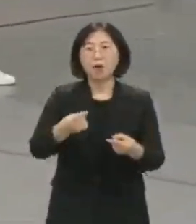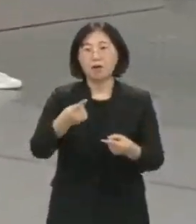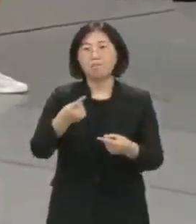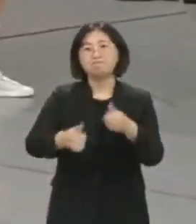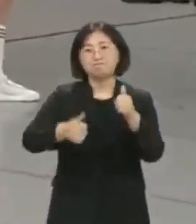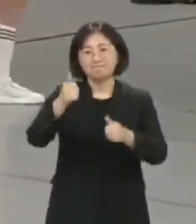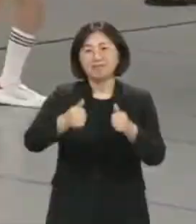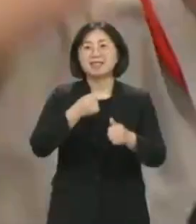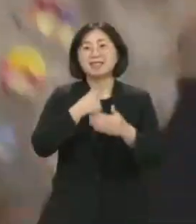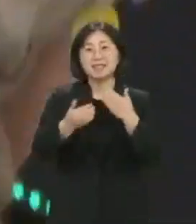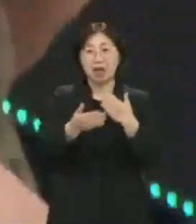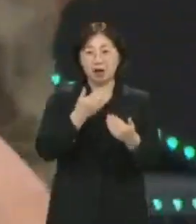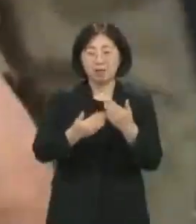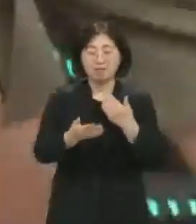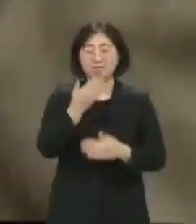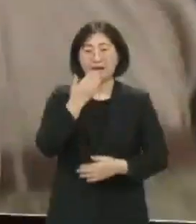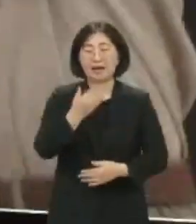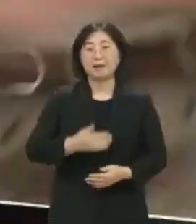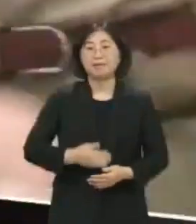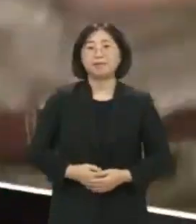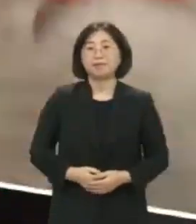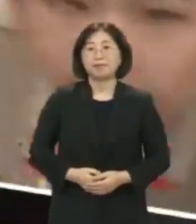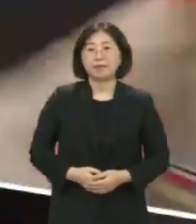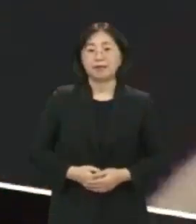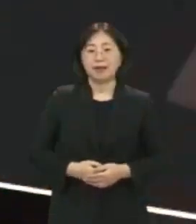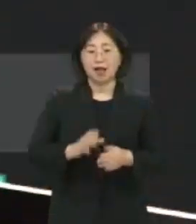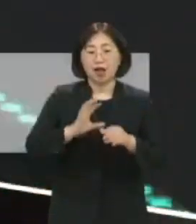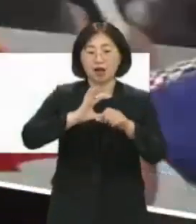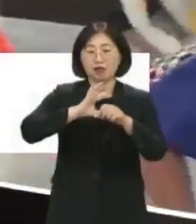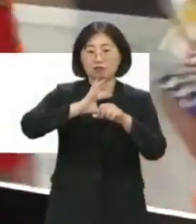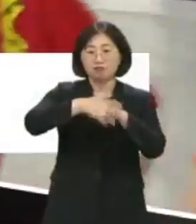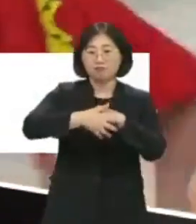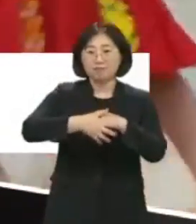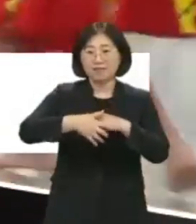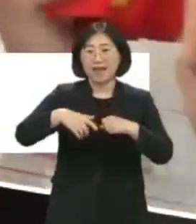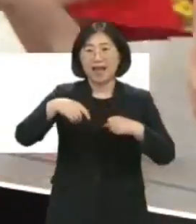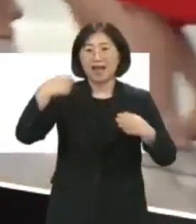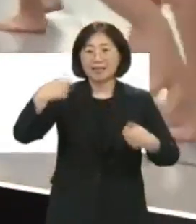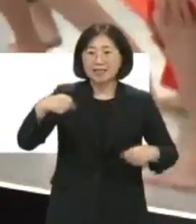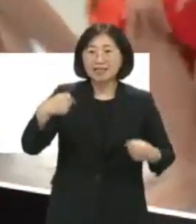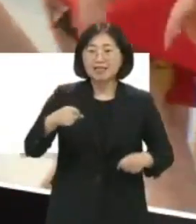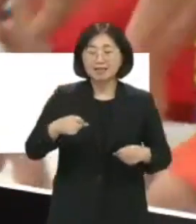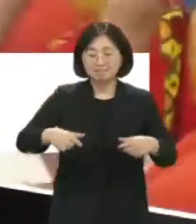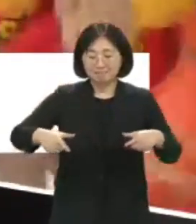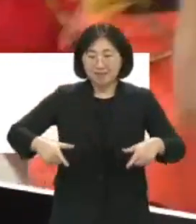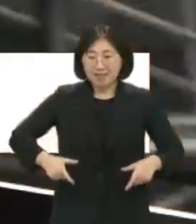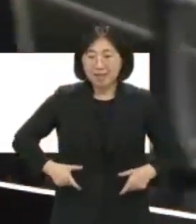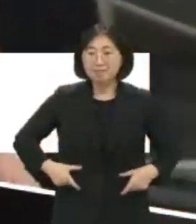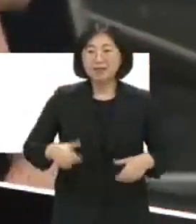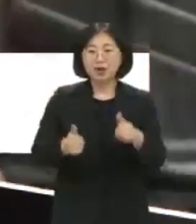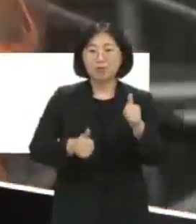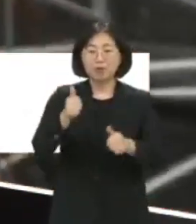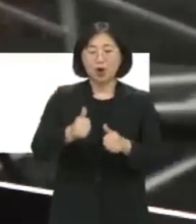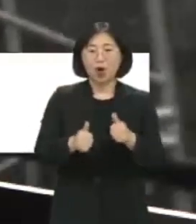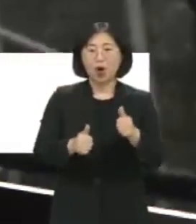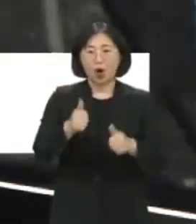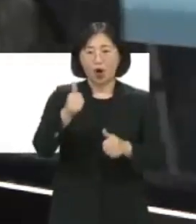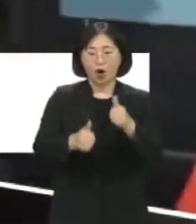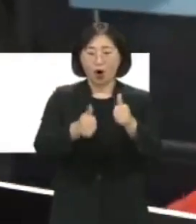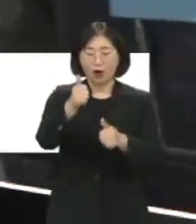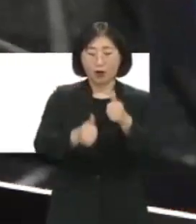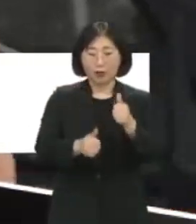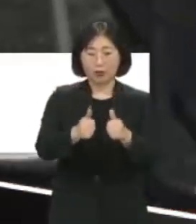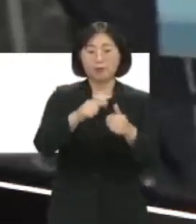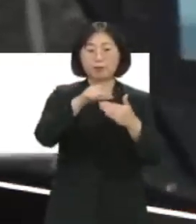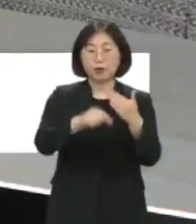공연과 체험 행사도 마련됐습니다. 국제 스트릿댄스 챔피언십 등 경연 프로그램도 저희가 준비를